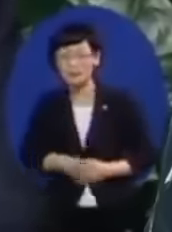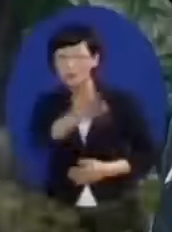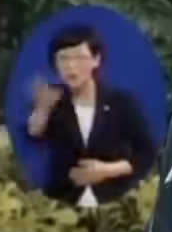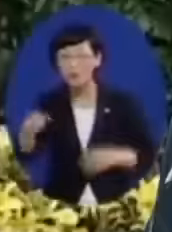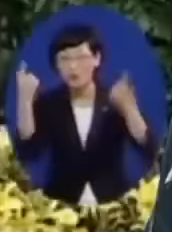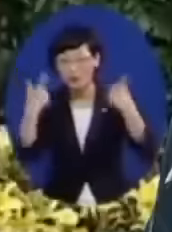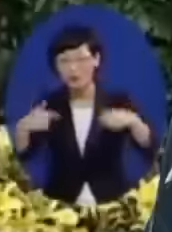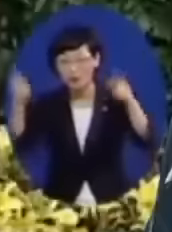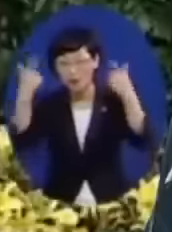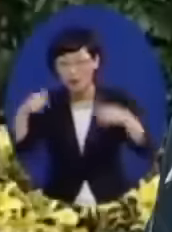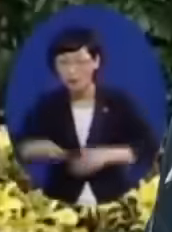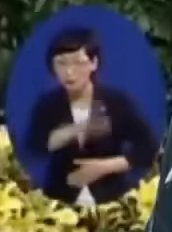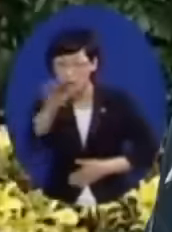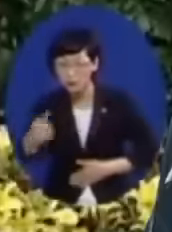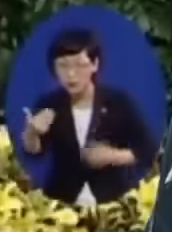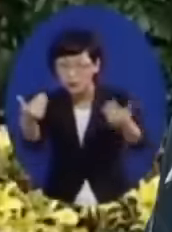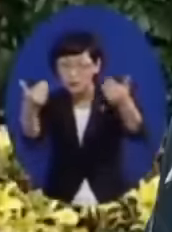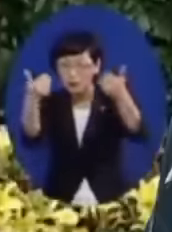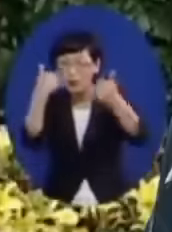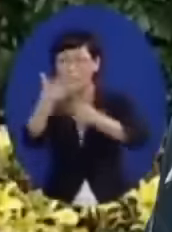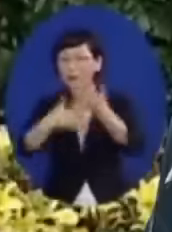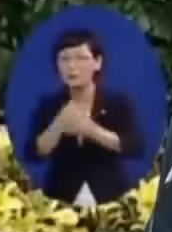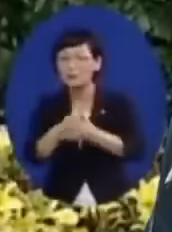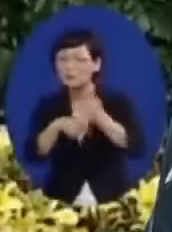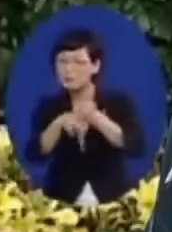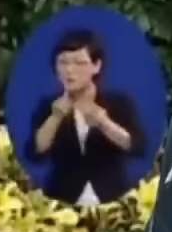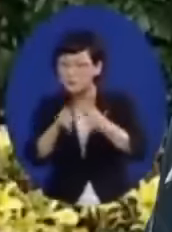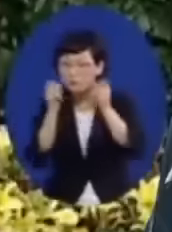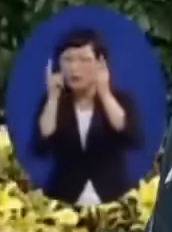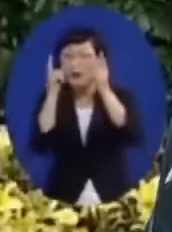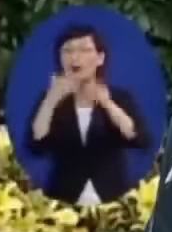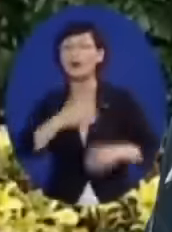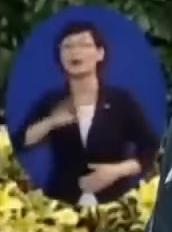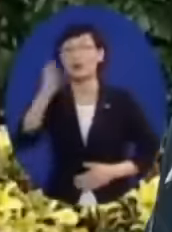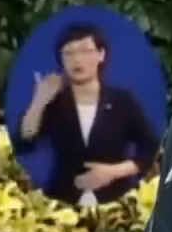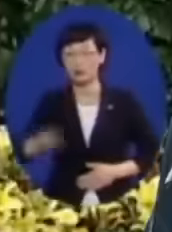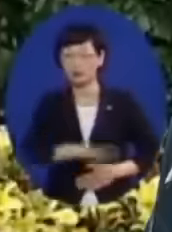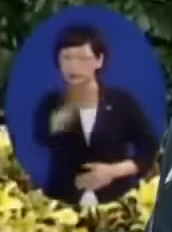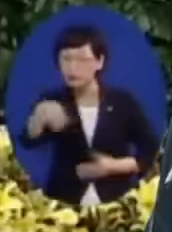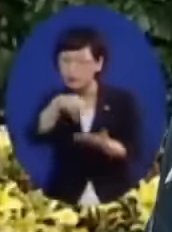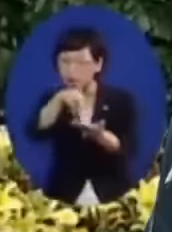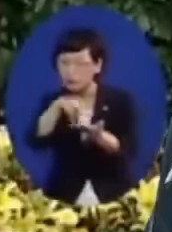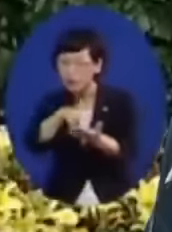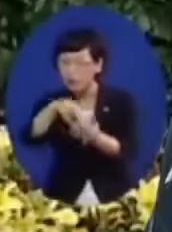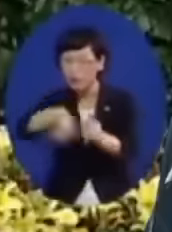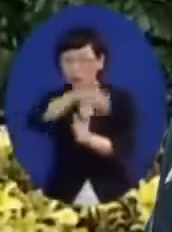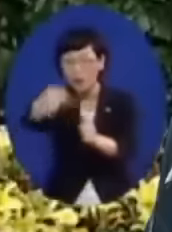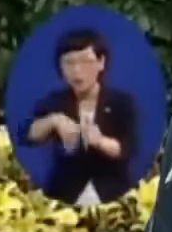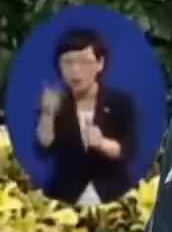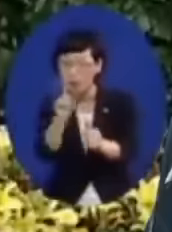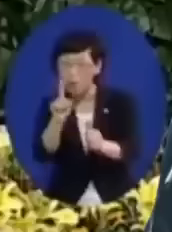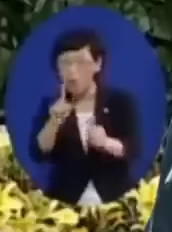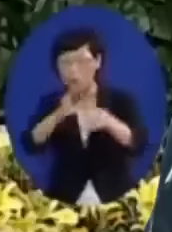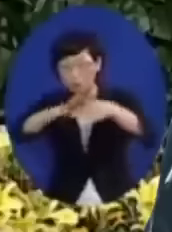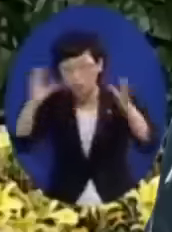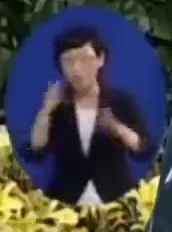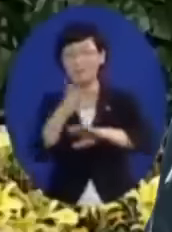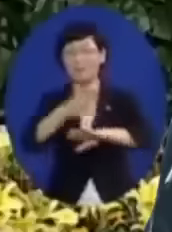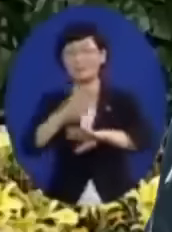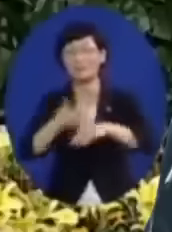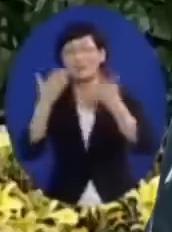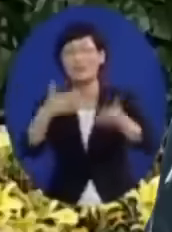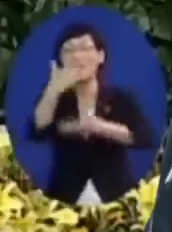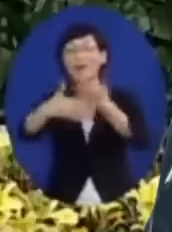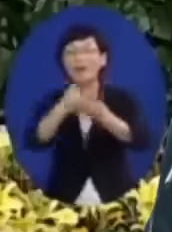늘 우리를 향한 하나님의 뜻을 깨달아 알아야 합니다. 그리고 우리가 처한 그 어떤 환경과 여건에서도 감사하며 그